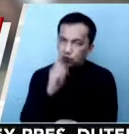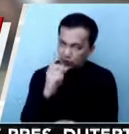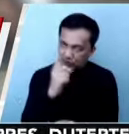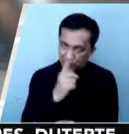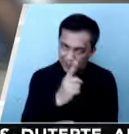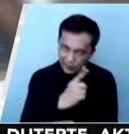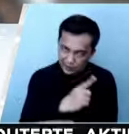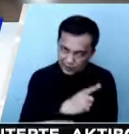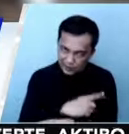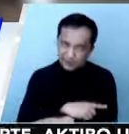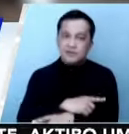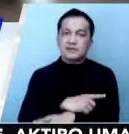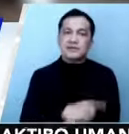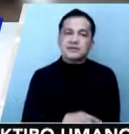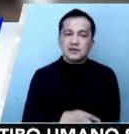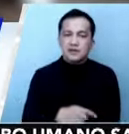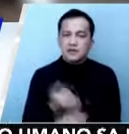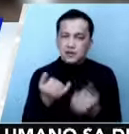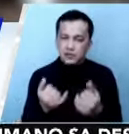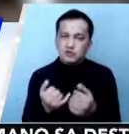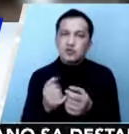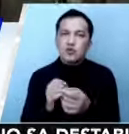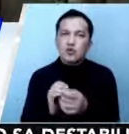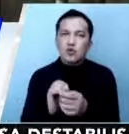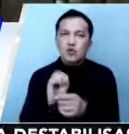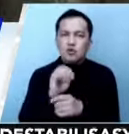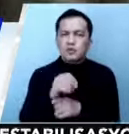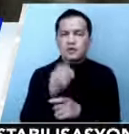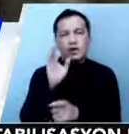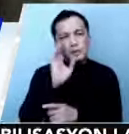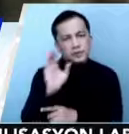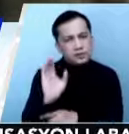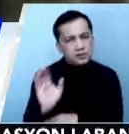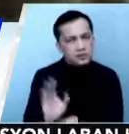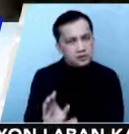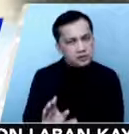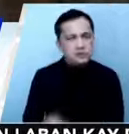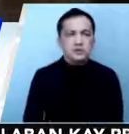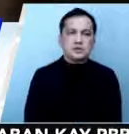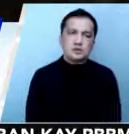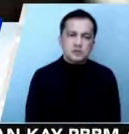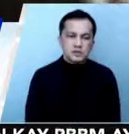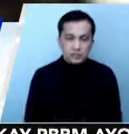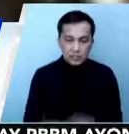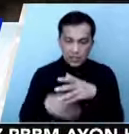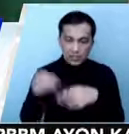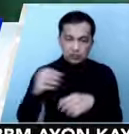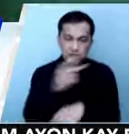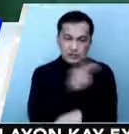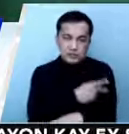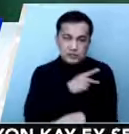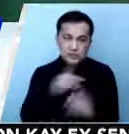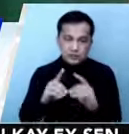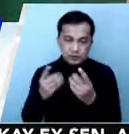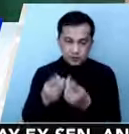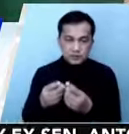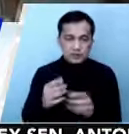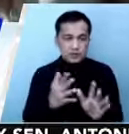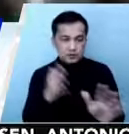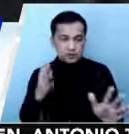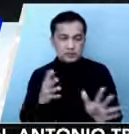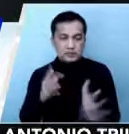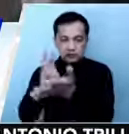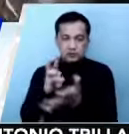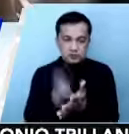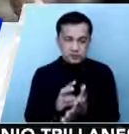po, mukhang sobrang unusual po. Bukod sa outpatient department, may pila na rin sa ibang bahagi ng ospital.